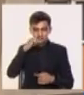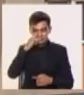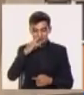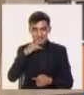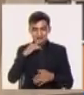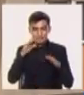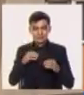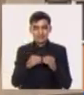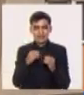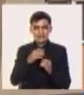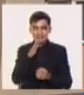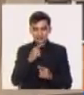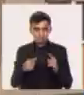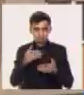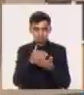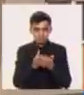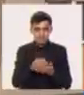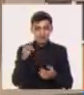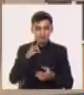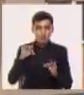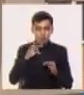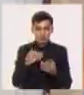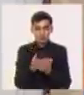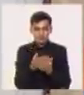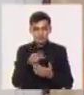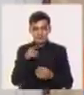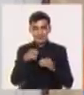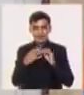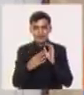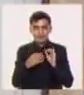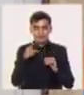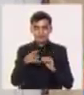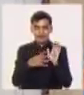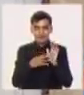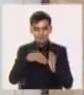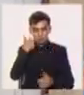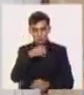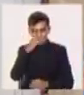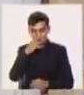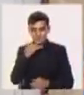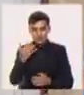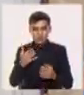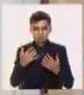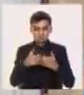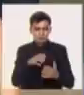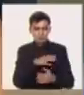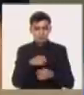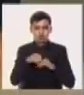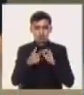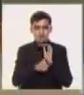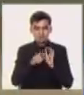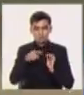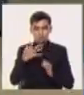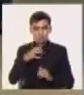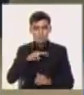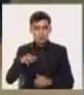лет. По данным последнего сбора информации, в 2009 году население Казахстана составило почти 16,5 миллионов человек.